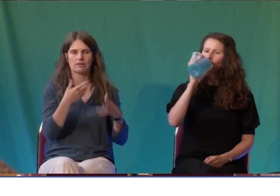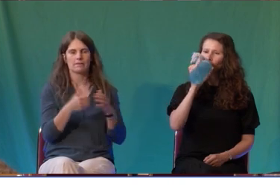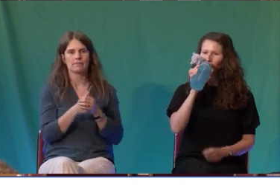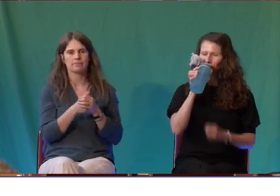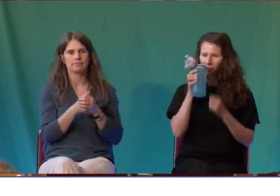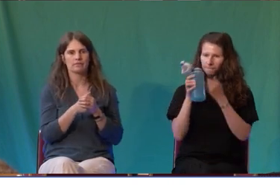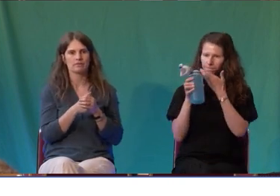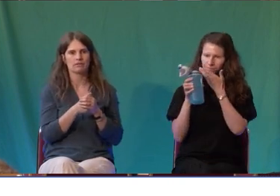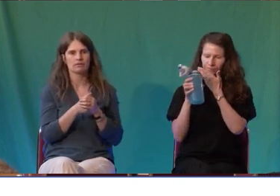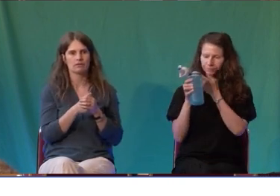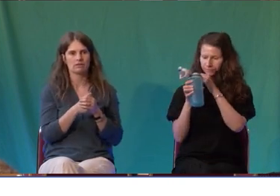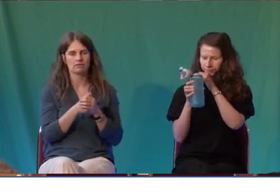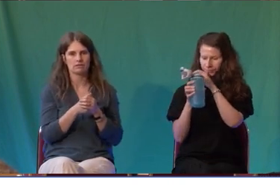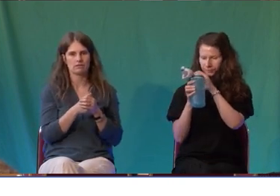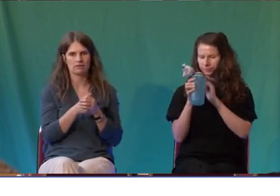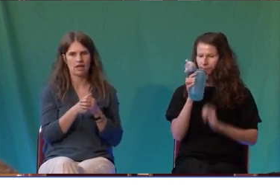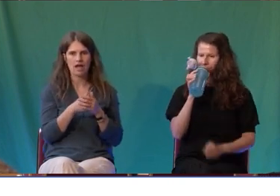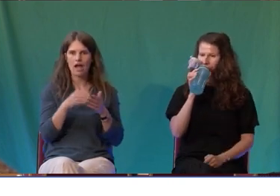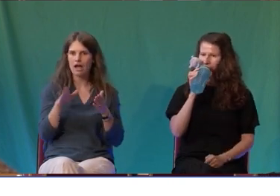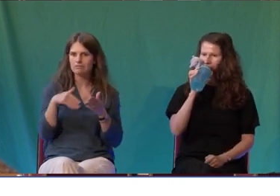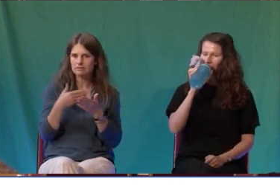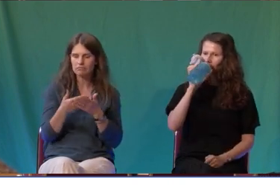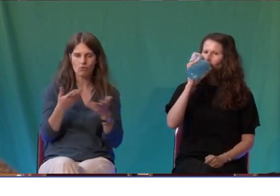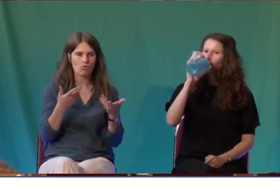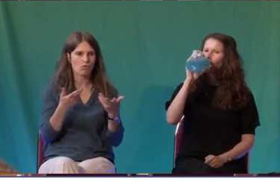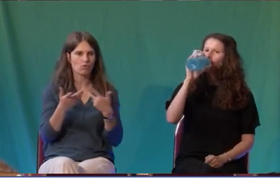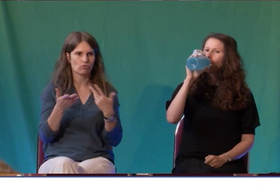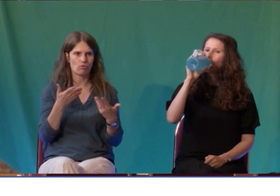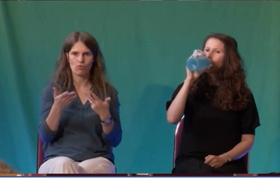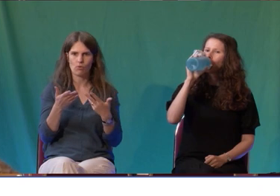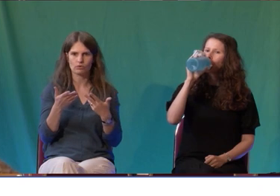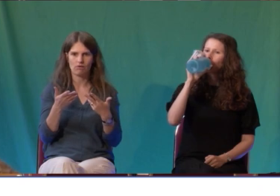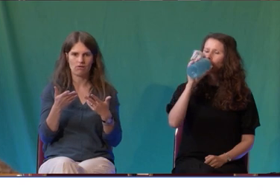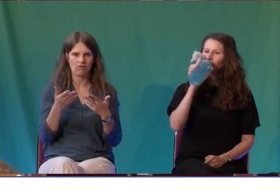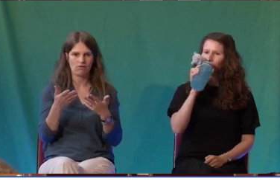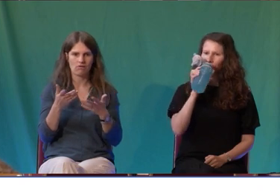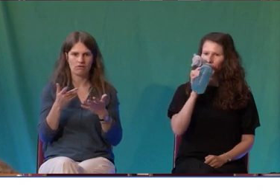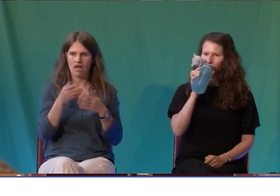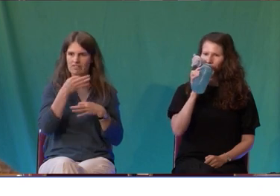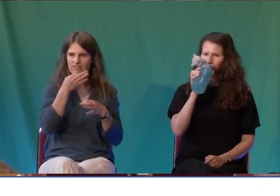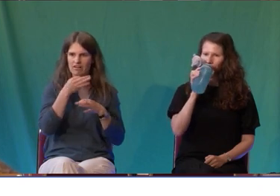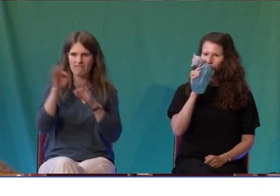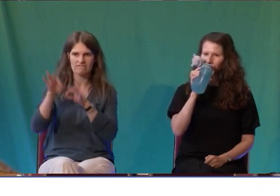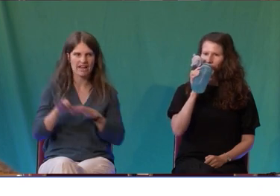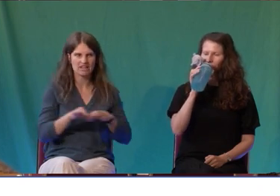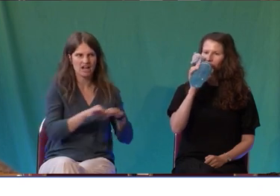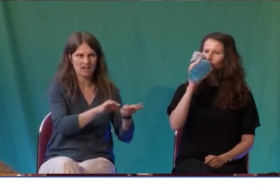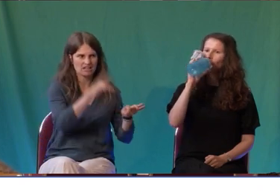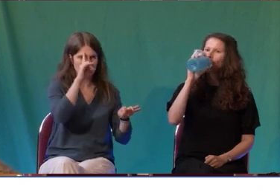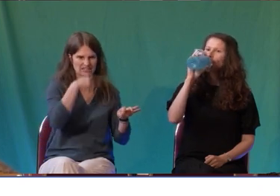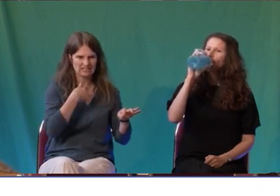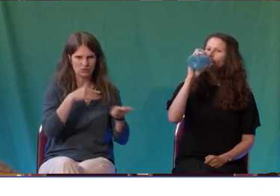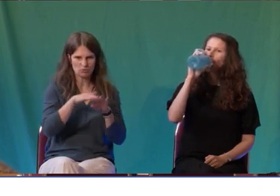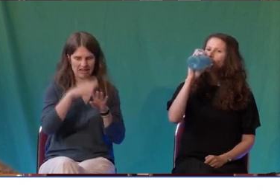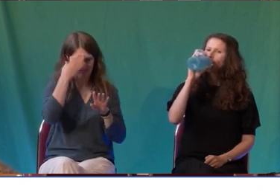Anfragen oder Angebote werden manchmal nicht weitergeleitet da weiß ich nicht mehr genau was das war ehrlich